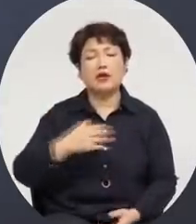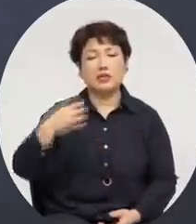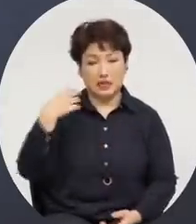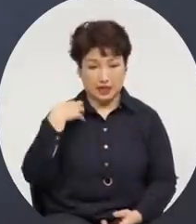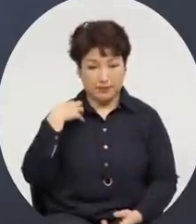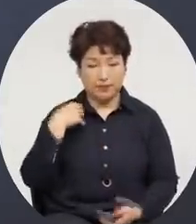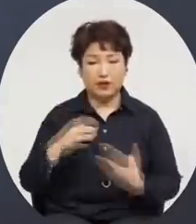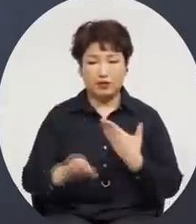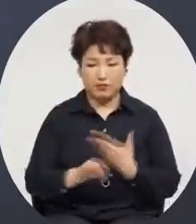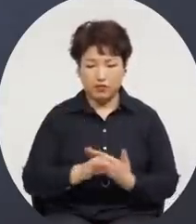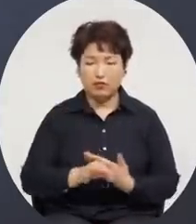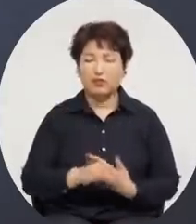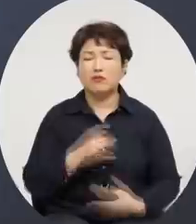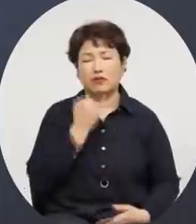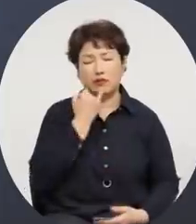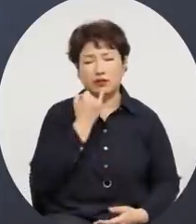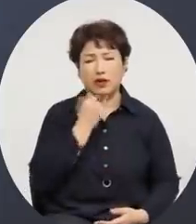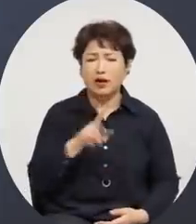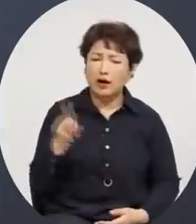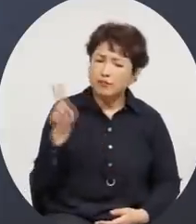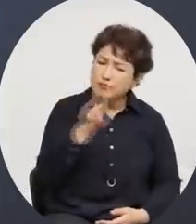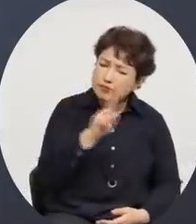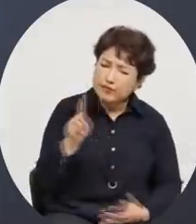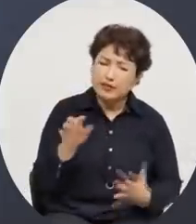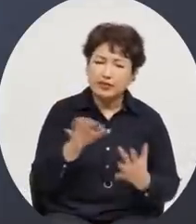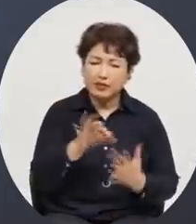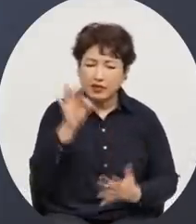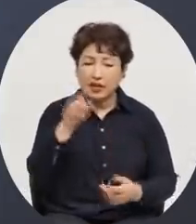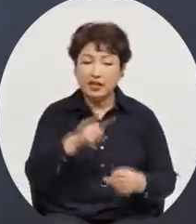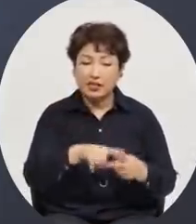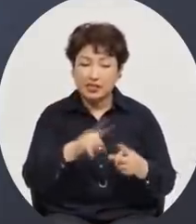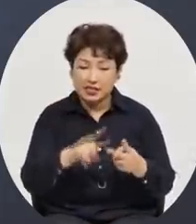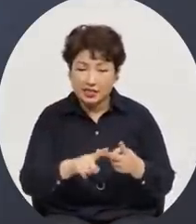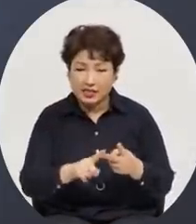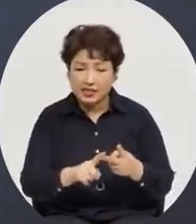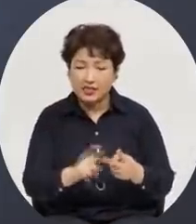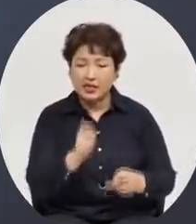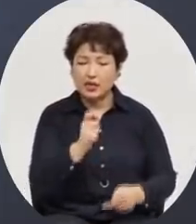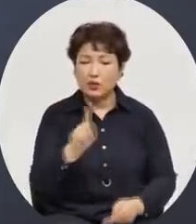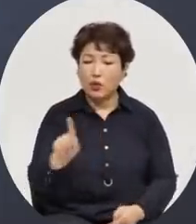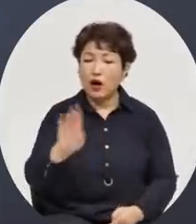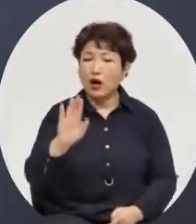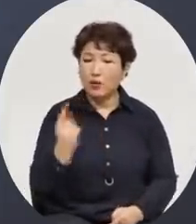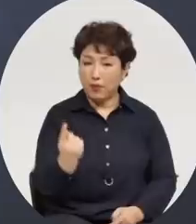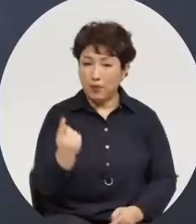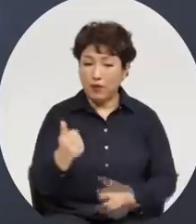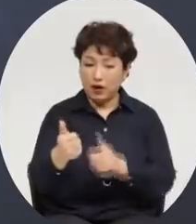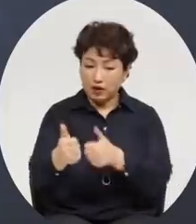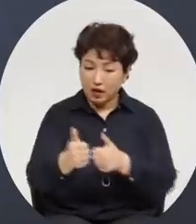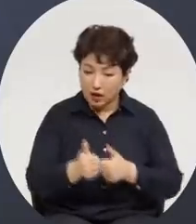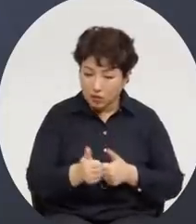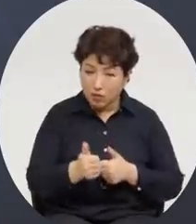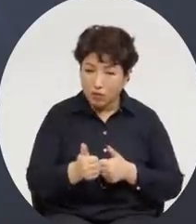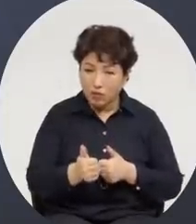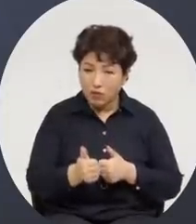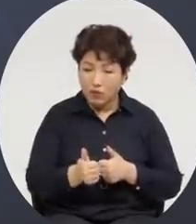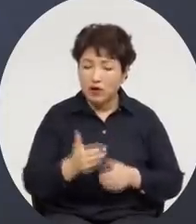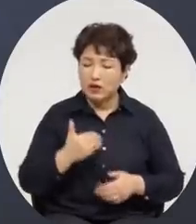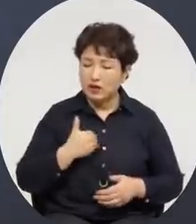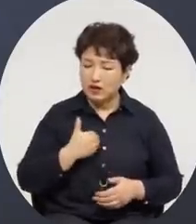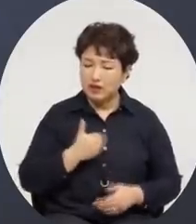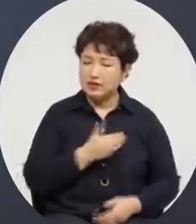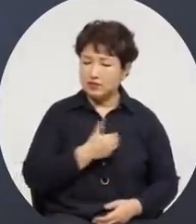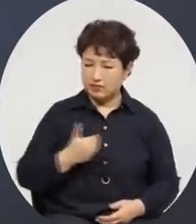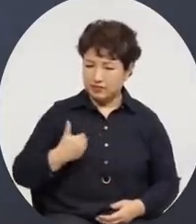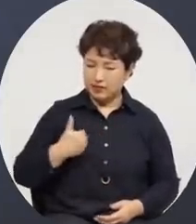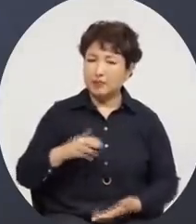그 관점에서 딱 서면 어떤 선택을 하든 거기에는 반드시 과보가 따르고 그 과보를 기꺼이 받아들인다.